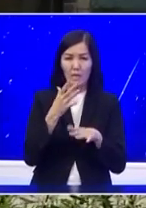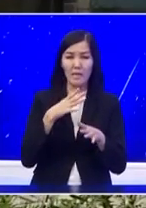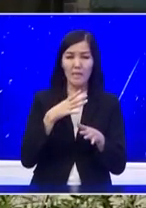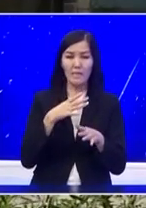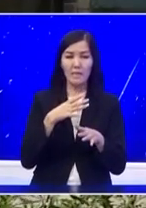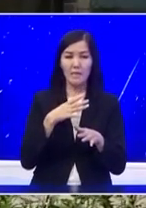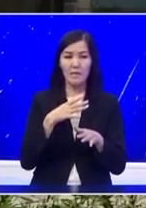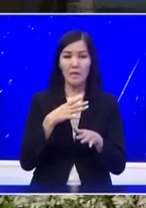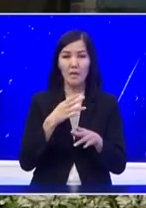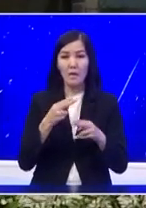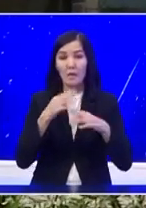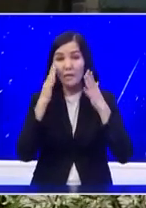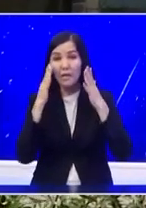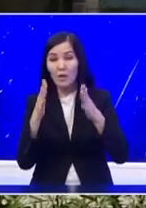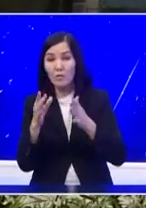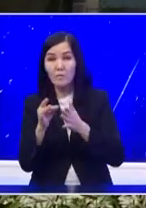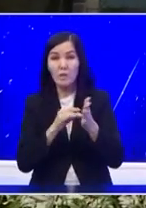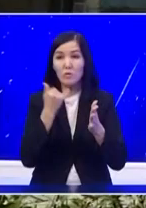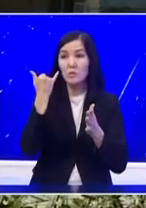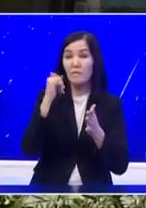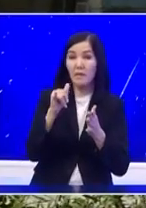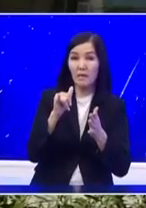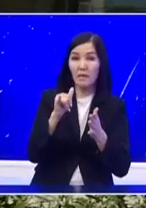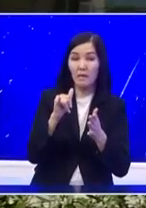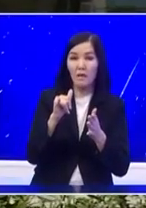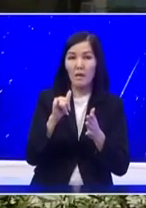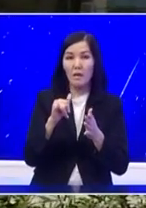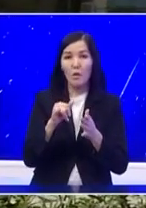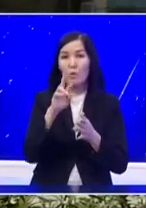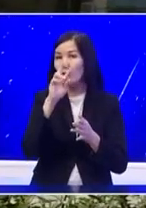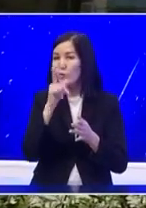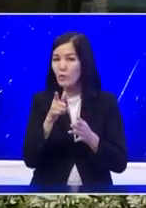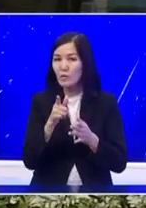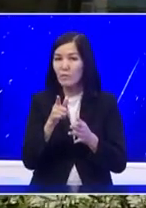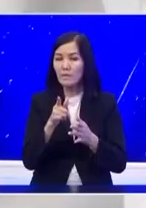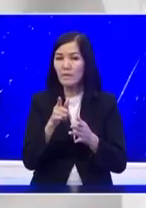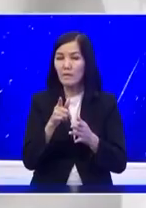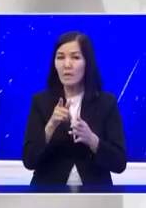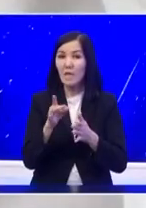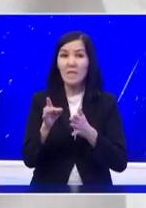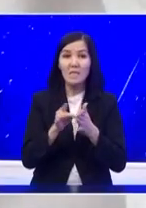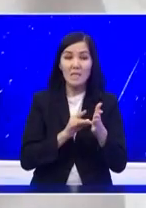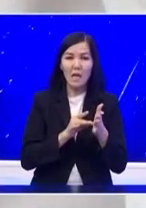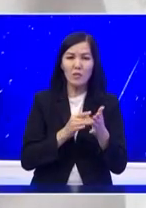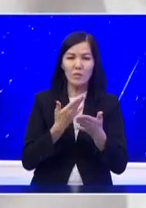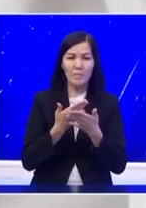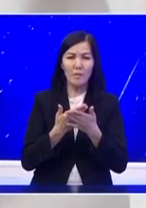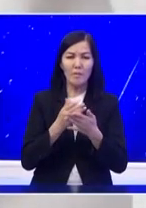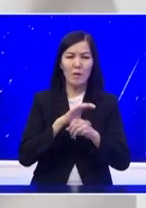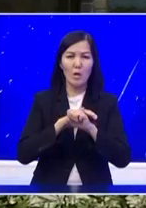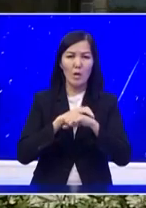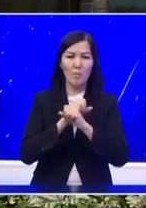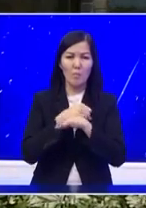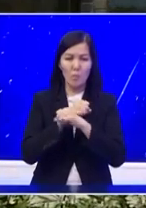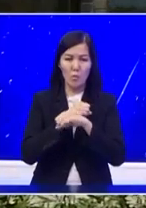ғана көңіл аударып, жедел жәрдем шақырып, немесе дәрігердің кеңесіне жүгініп жатады. Буын-буын сырқырап жатса, бұл